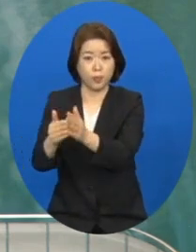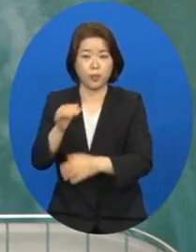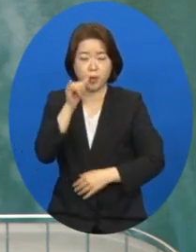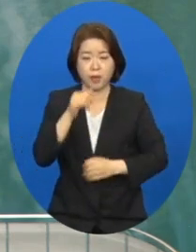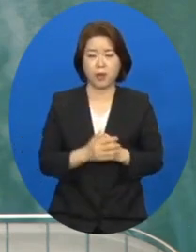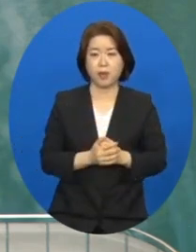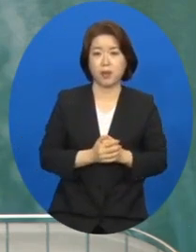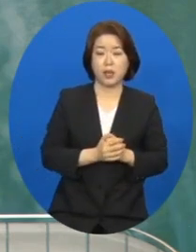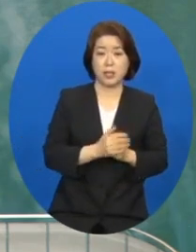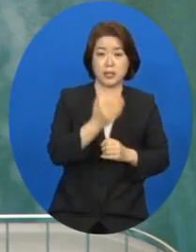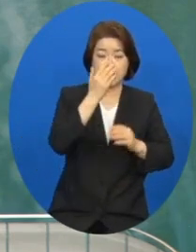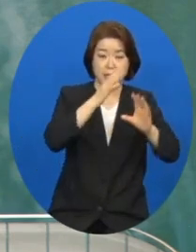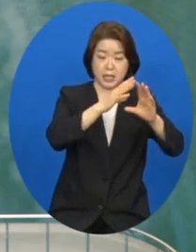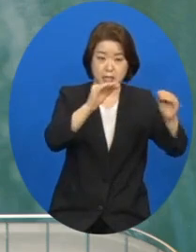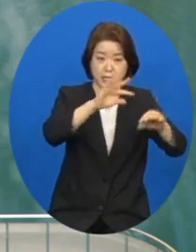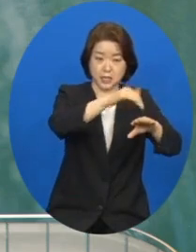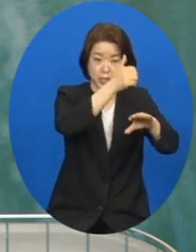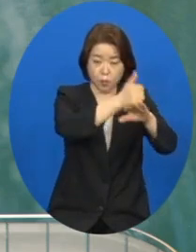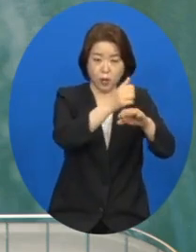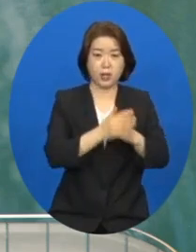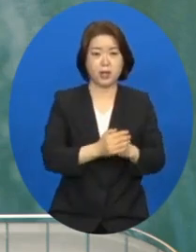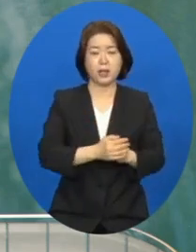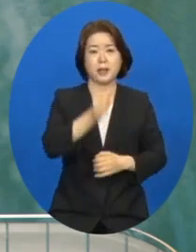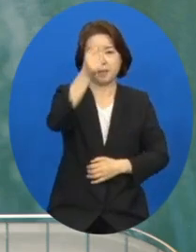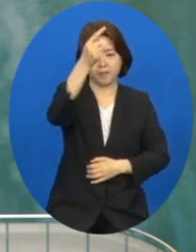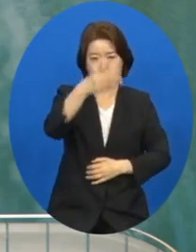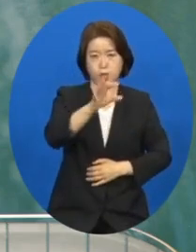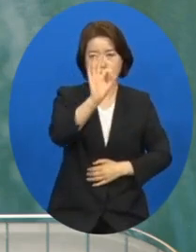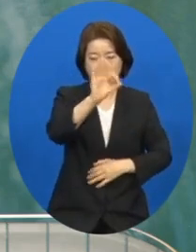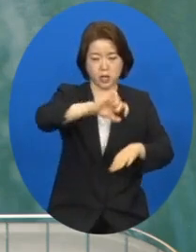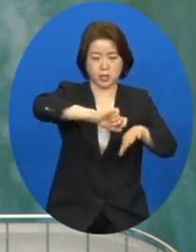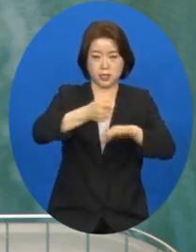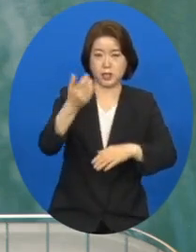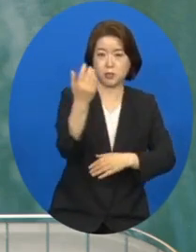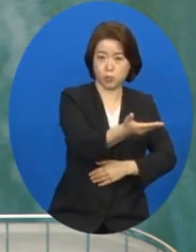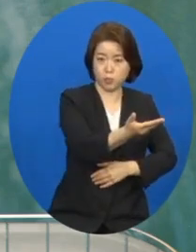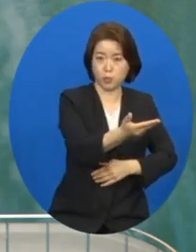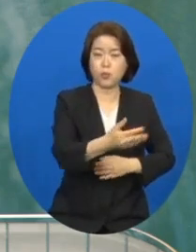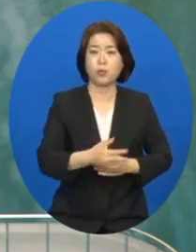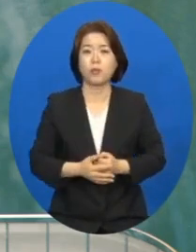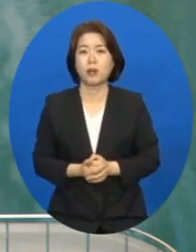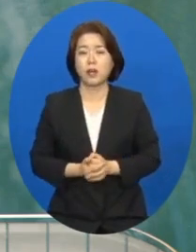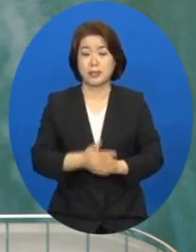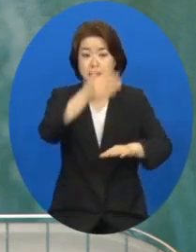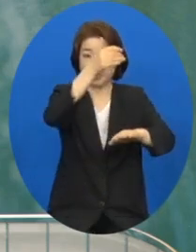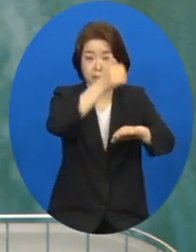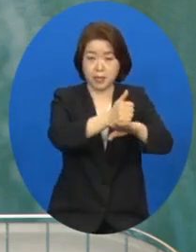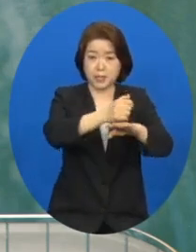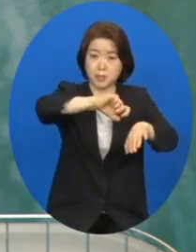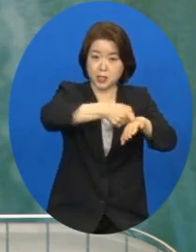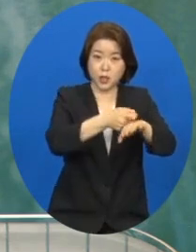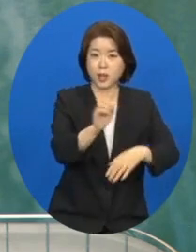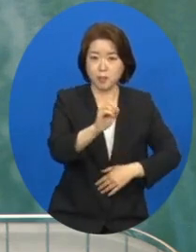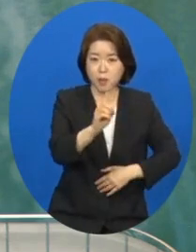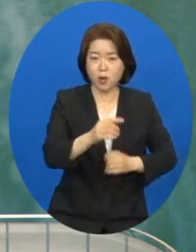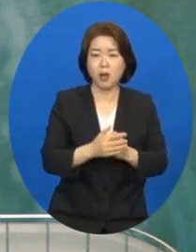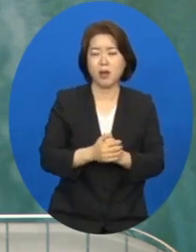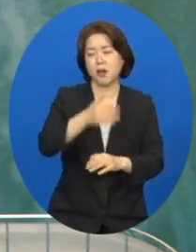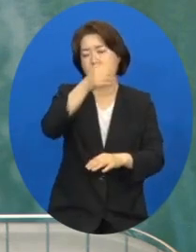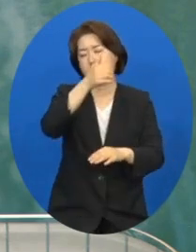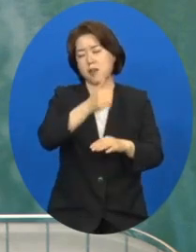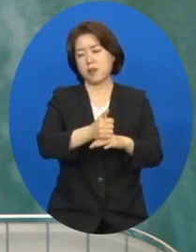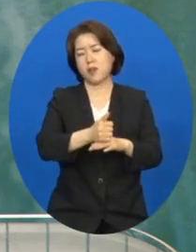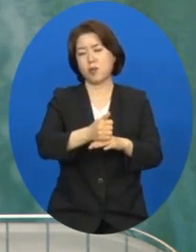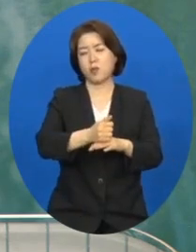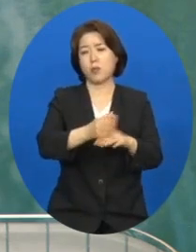바로 왕에게 열 가지 재앙을 내리십니다. 그런데 그 열 가지 재앙의 마지막 재앙, 결국 바로 왕이